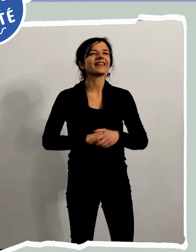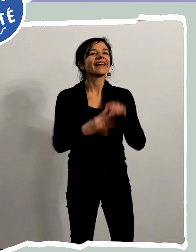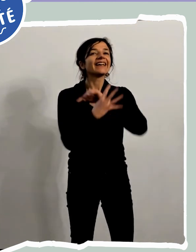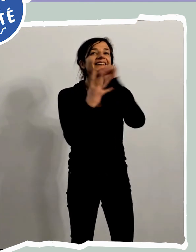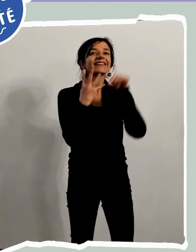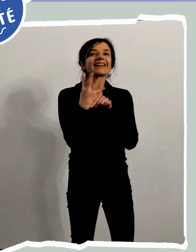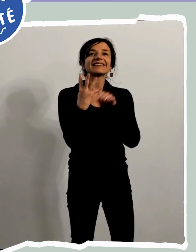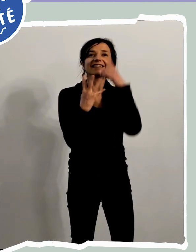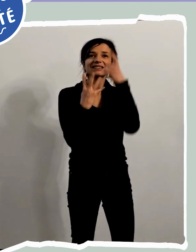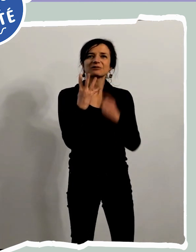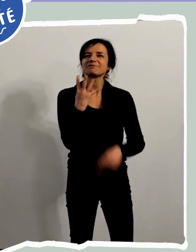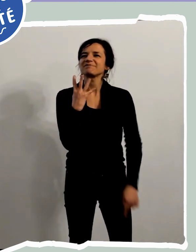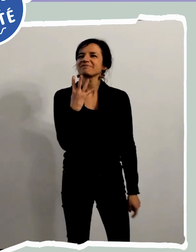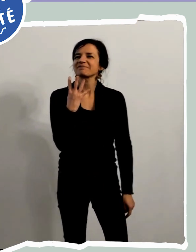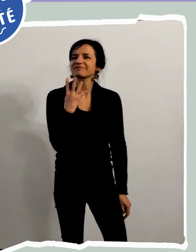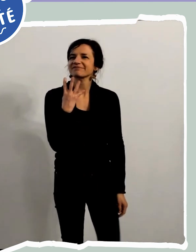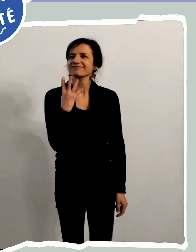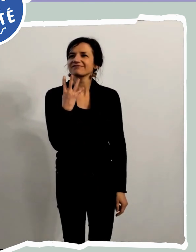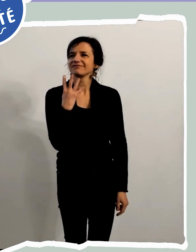Voilà, donc 4 questions à venir.